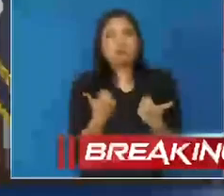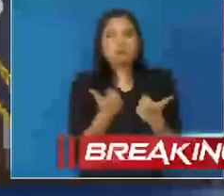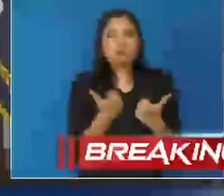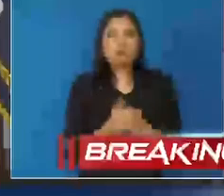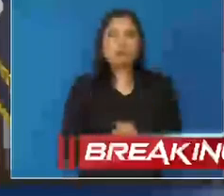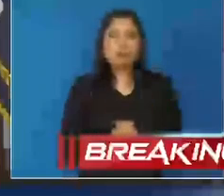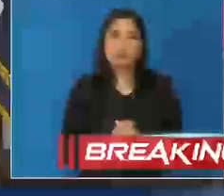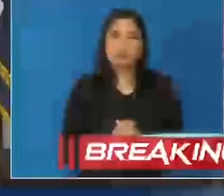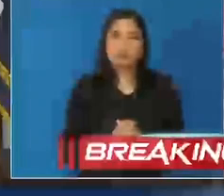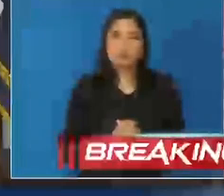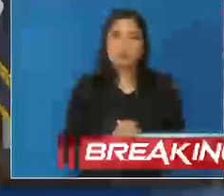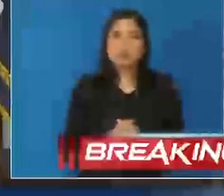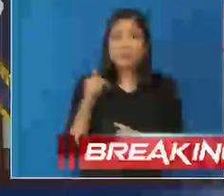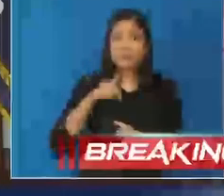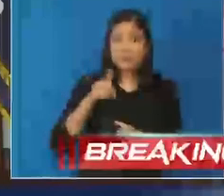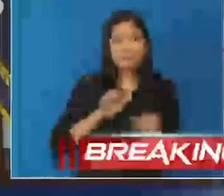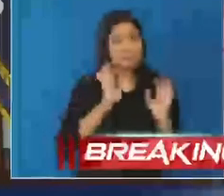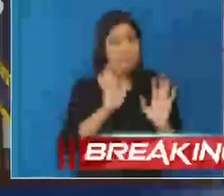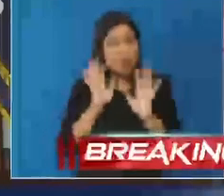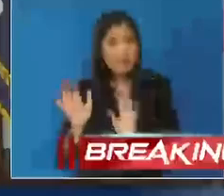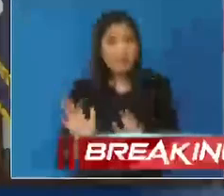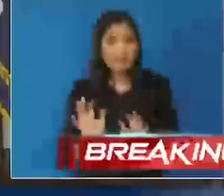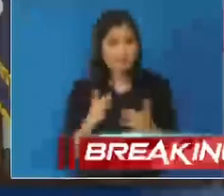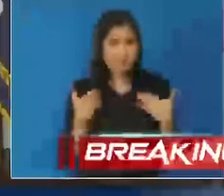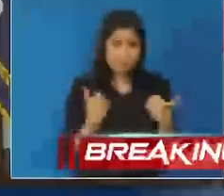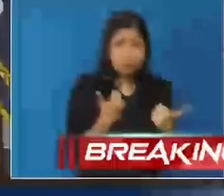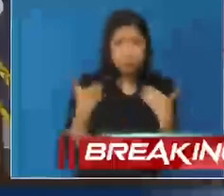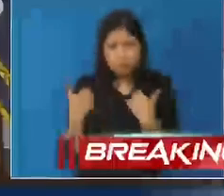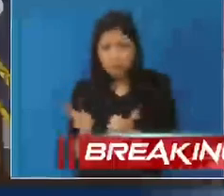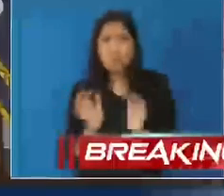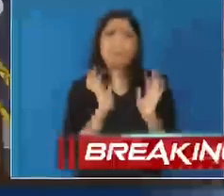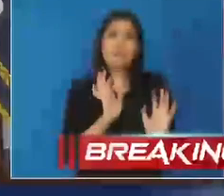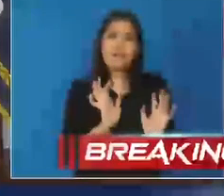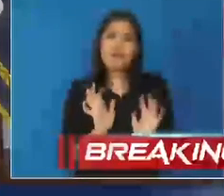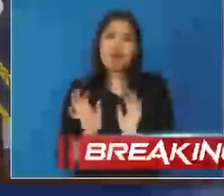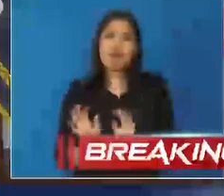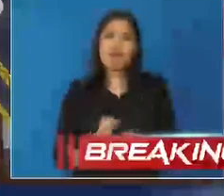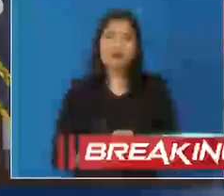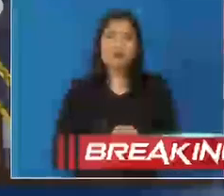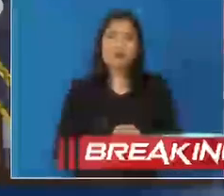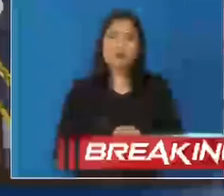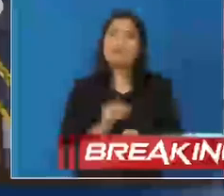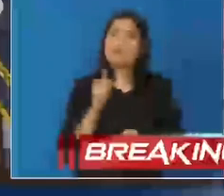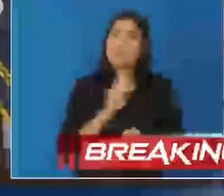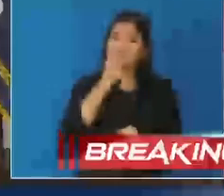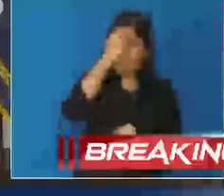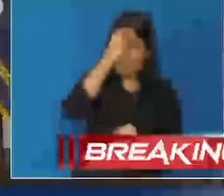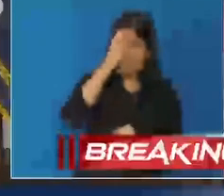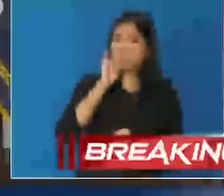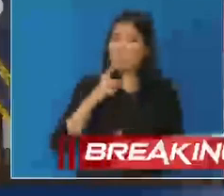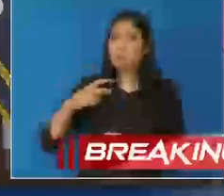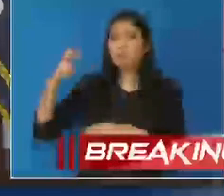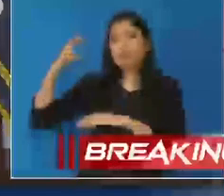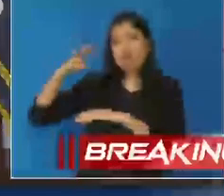sekarang ini banyak Kasus yang sudah bisa sembuh karena memang ini adalah penyakit karena virus